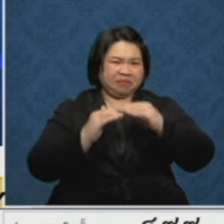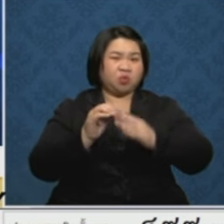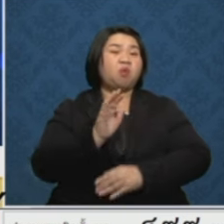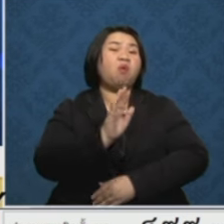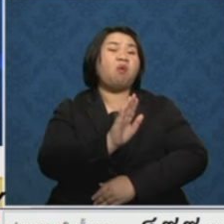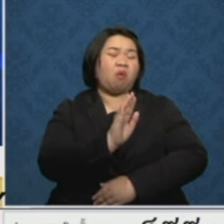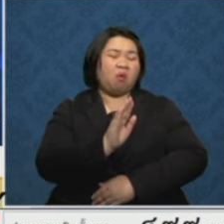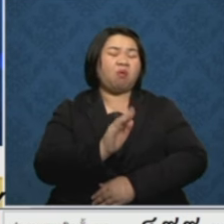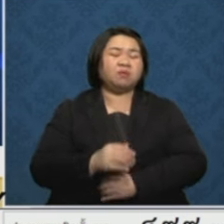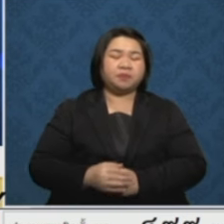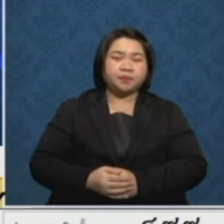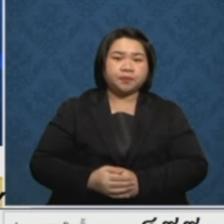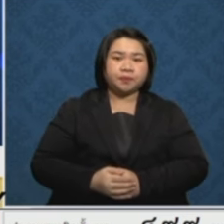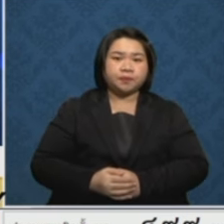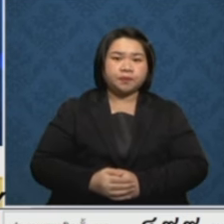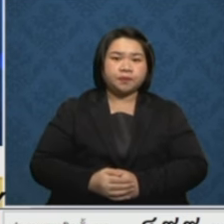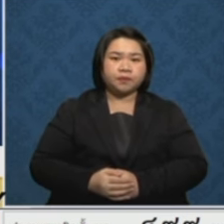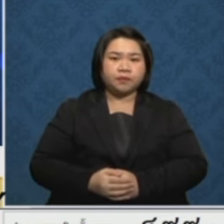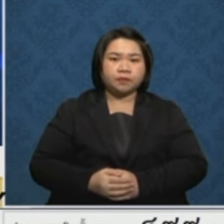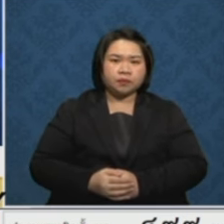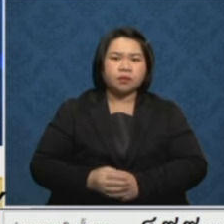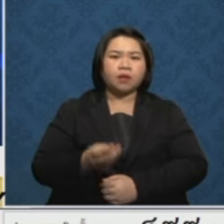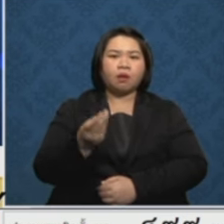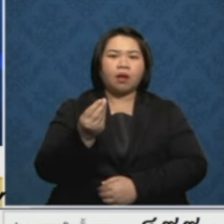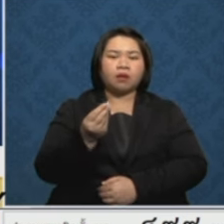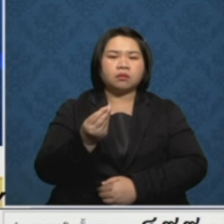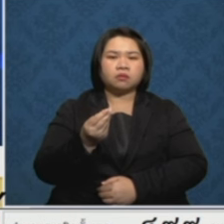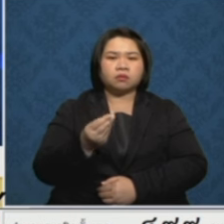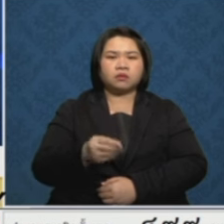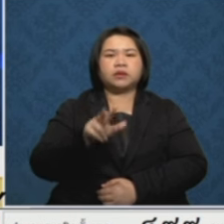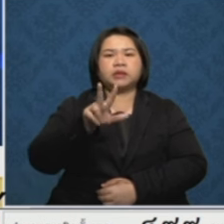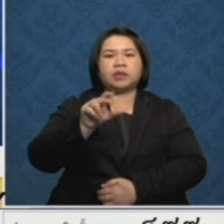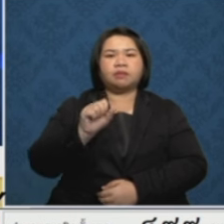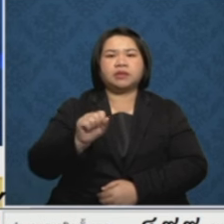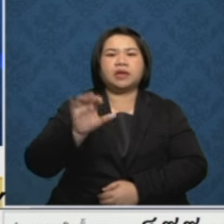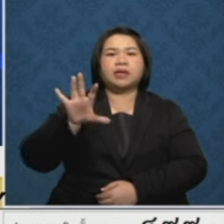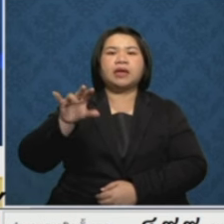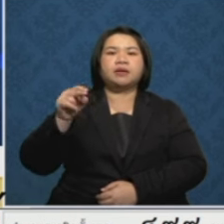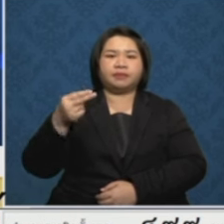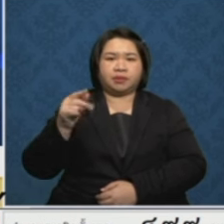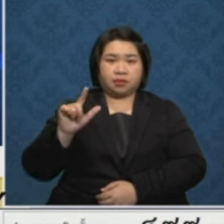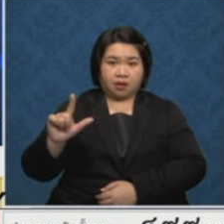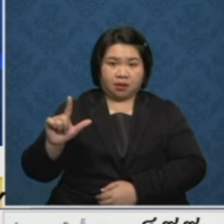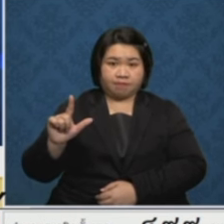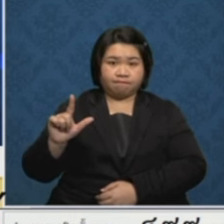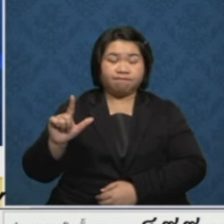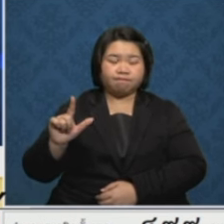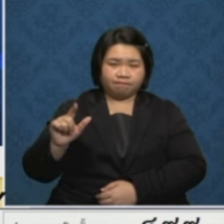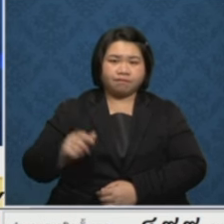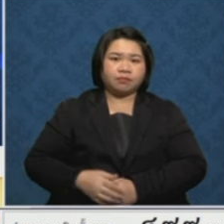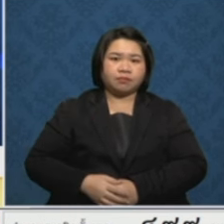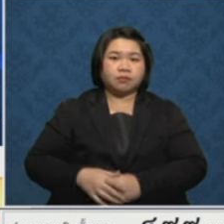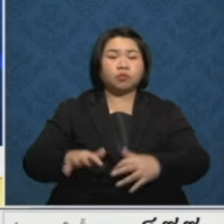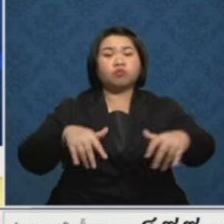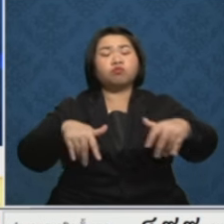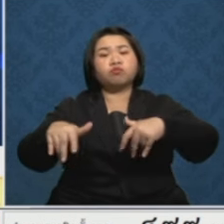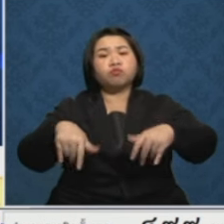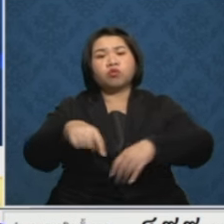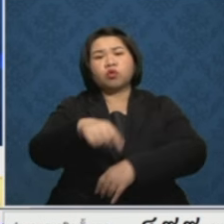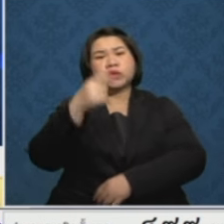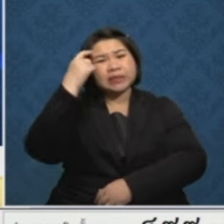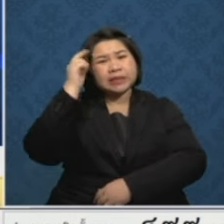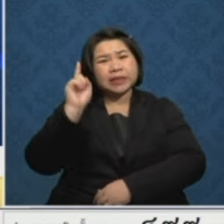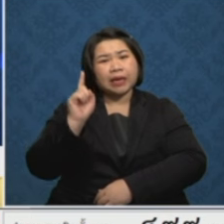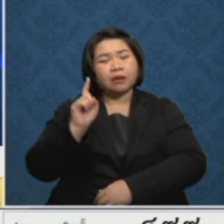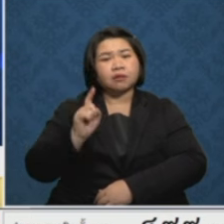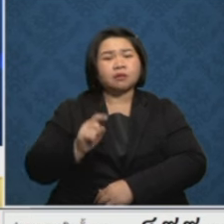ำนักวิจัยไหนวิจัยมาแล้วนะคะก็ยังได้แค่ 350,000 ล้านบาทวินยูชนกันท่านประธานลงทุน